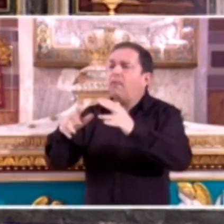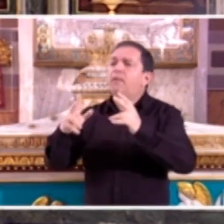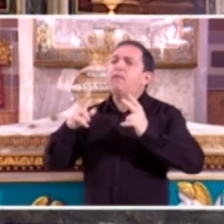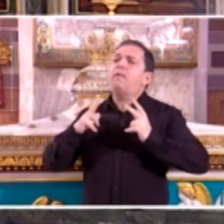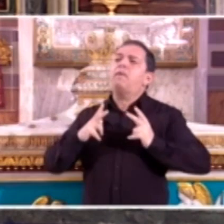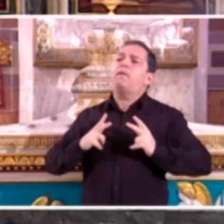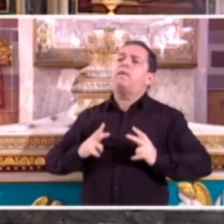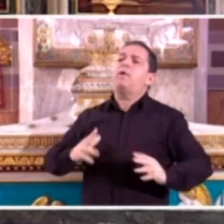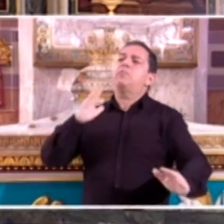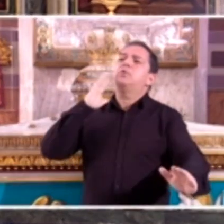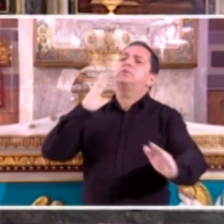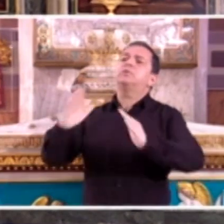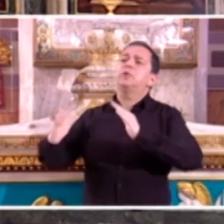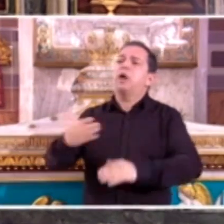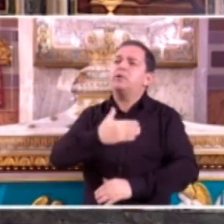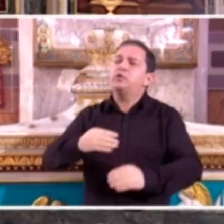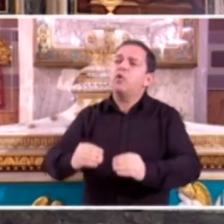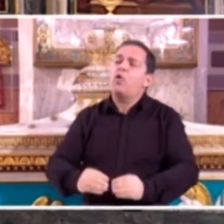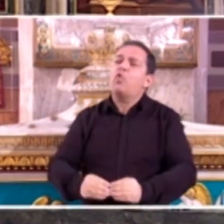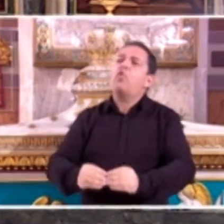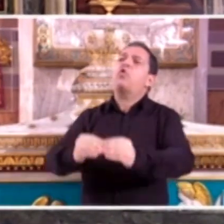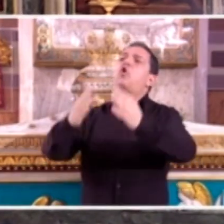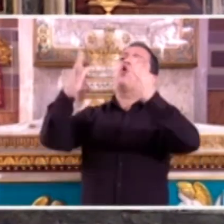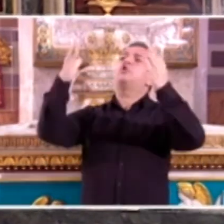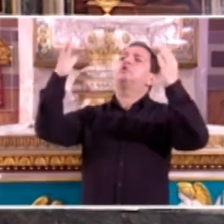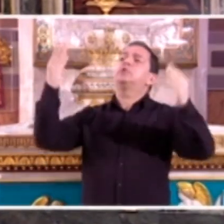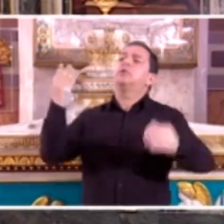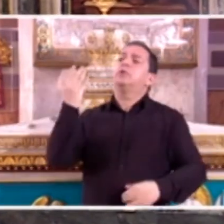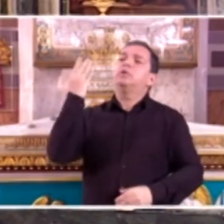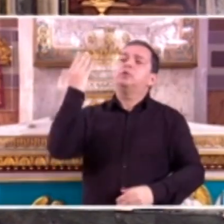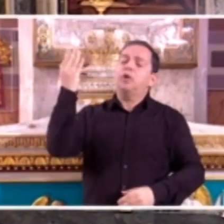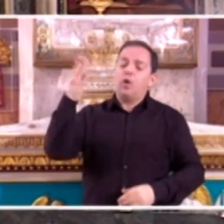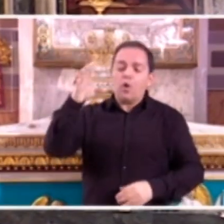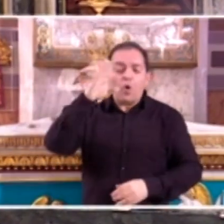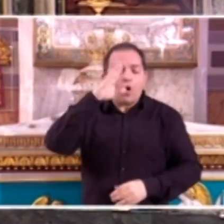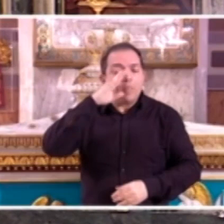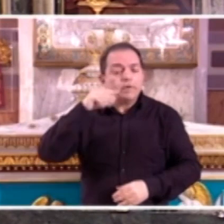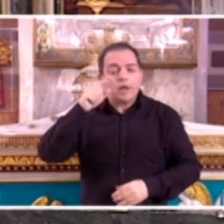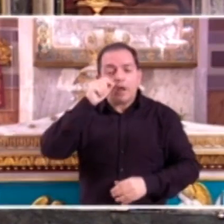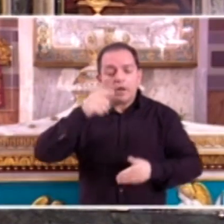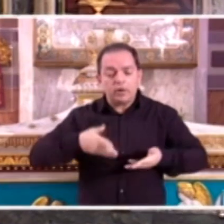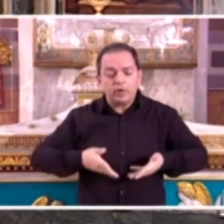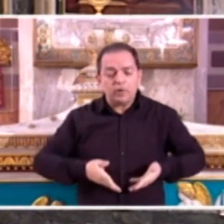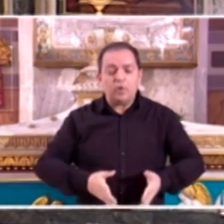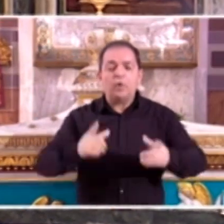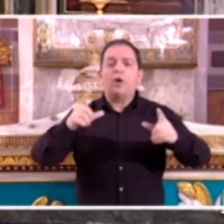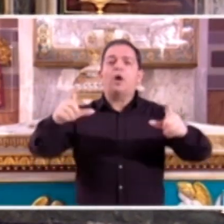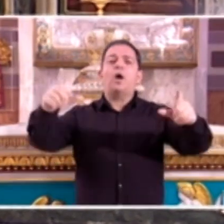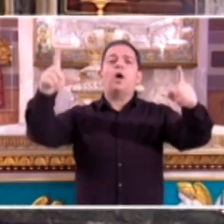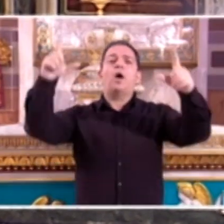φυλατώμενη, σοι δόξαν αναπέμπομεν, το Πατρί και το Υιό και το